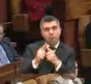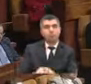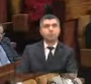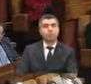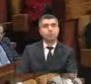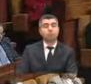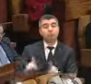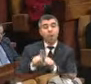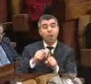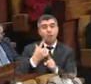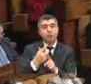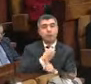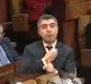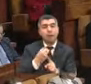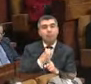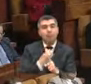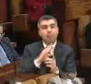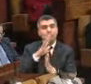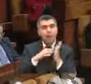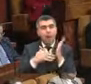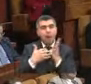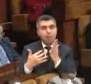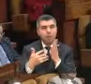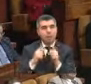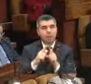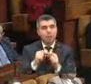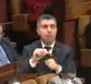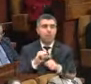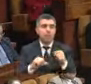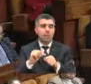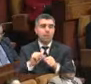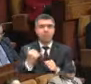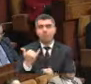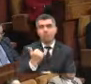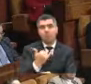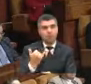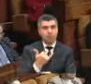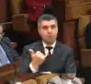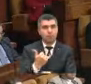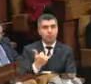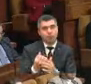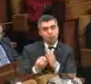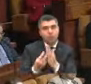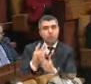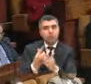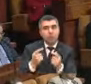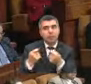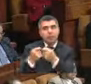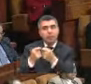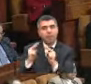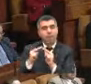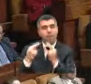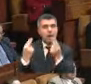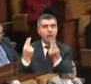أن منظومة الصحة في المغرب تجاوز الظهر عنها، لان نظن ان المنظومه ما بقاتش خدامه على الصعيد الدولي، لان عدد كبير تاع